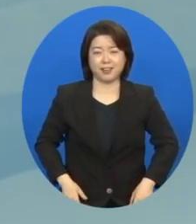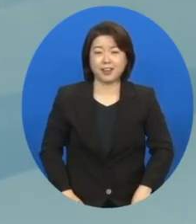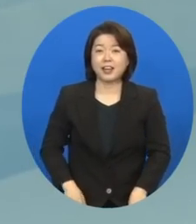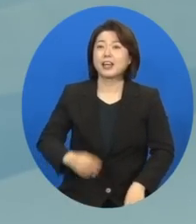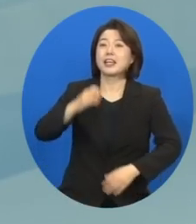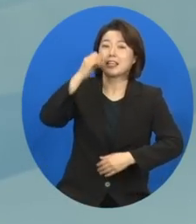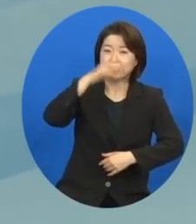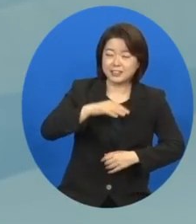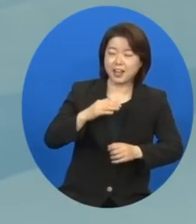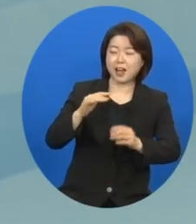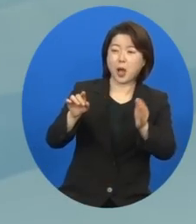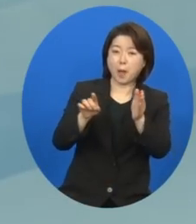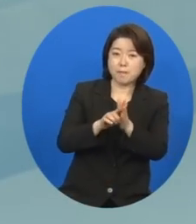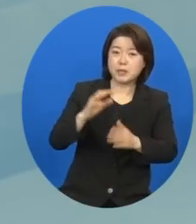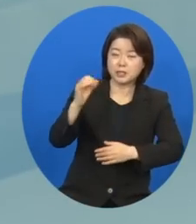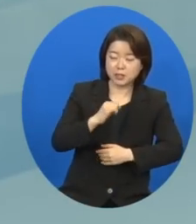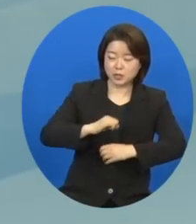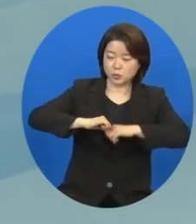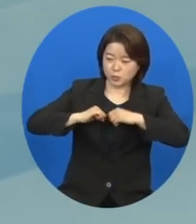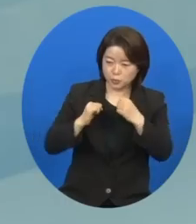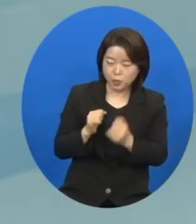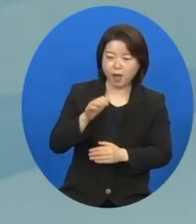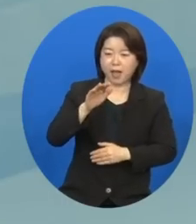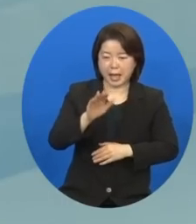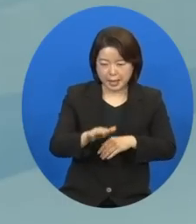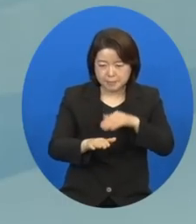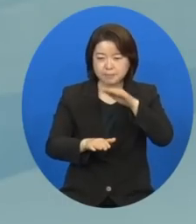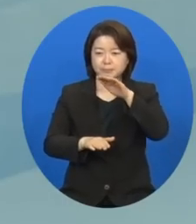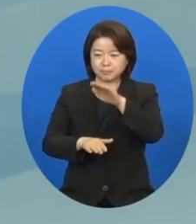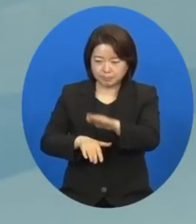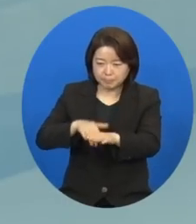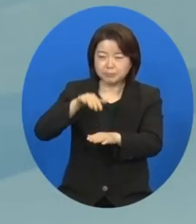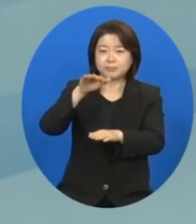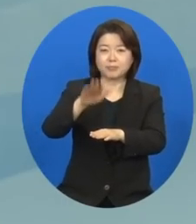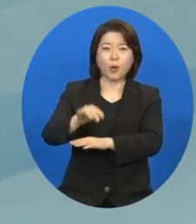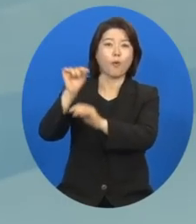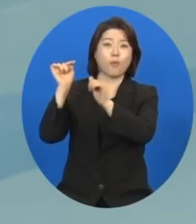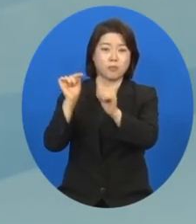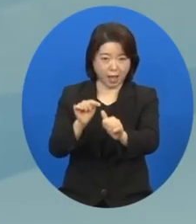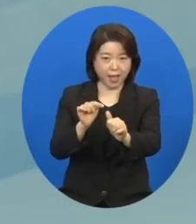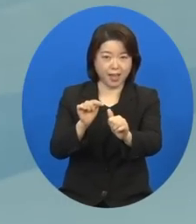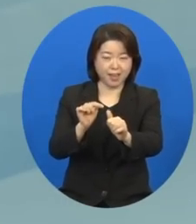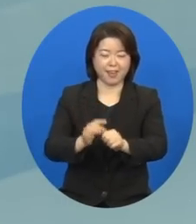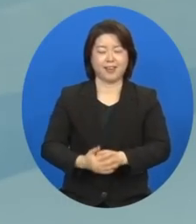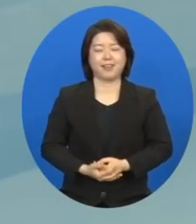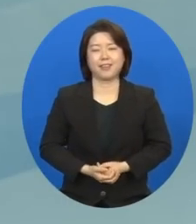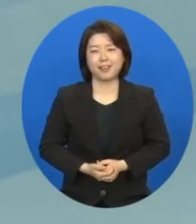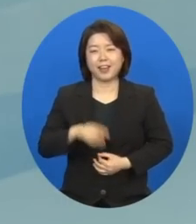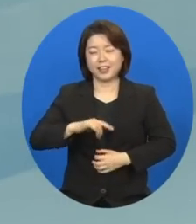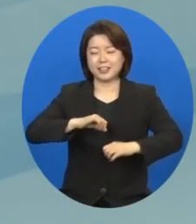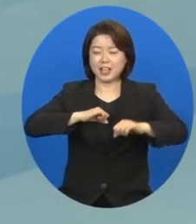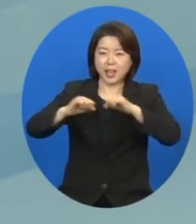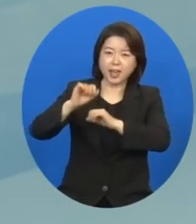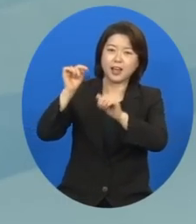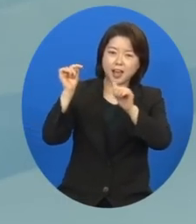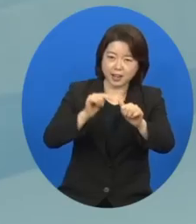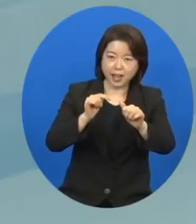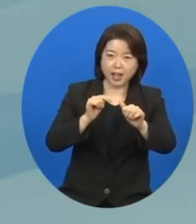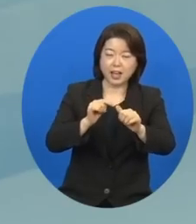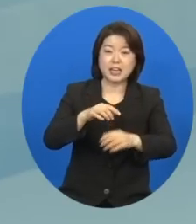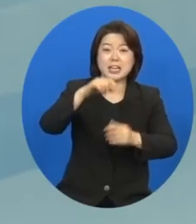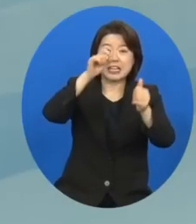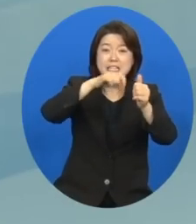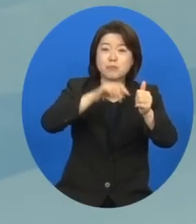그저 믿음으로 순종의 발걸음을 한 걸음씩 걸으라라고 되어 있는 것입니다. 그래서 이 행하라고 하는 히브리어 할락은